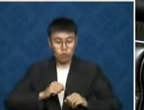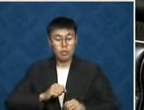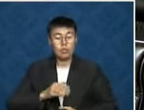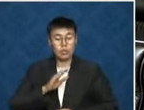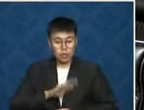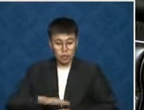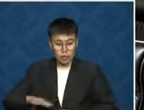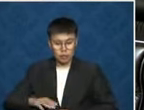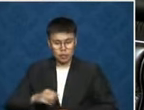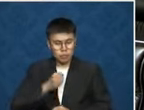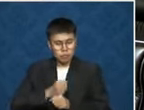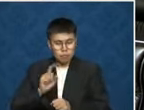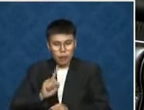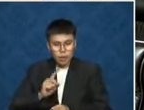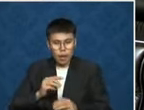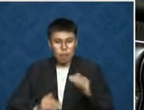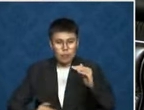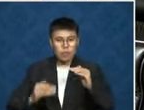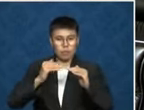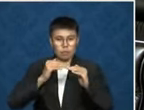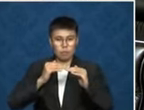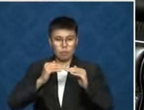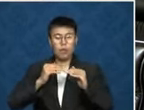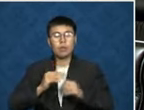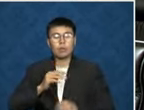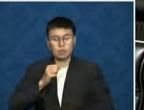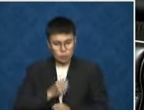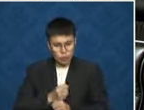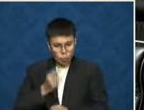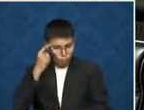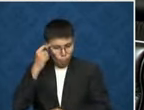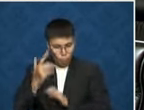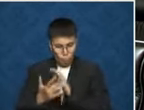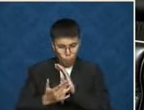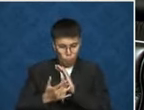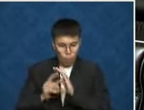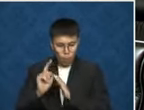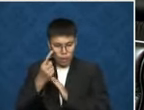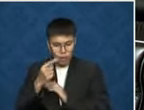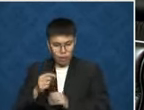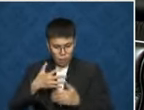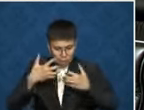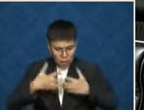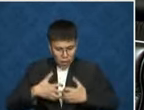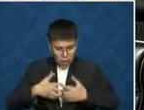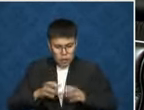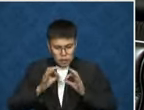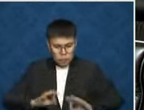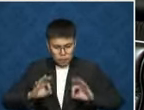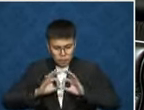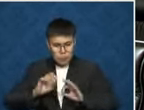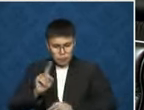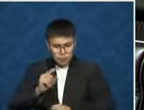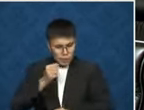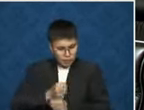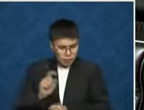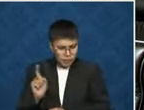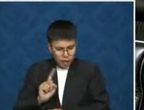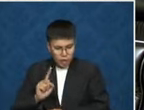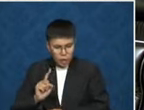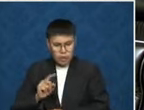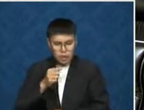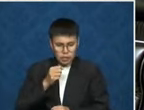ยไม่เกิดความเหลื่อมล้ำนะครับผมคิดว่าทุกเทคโนโลยีที่มนุษย์ได้ผลิตขึ้นมาใจความสำคัญอย่างหนึ่งของมันก็คือเราทำยังไงให้เ